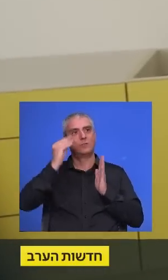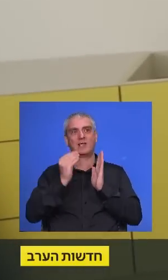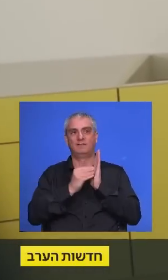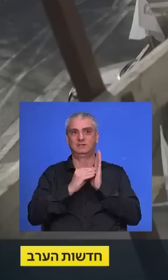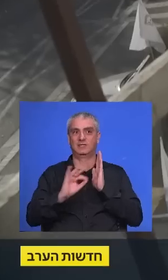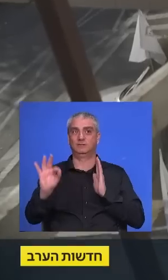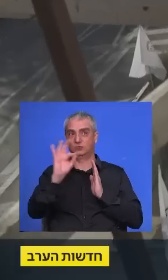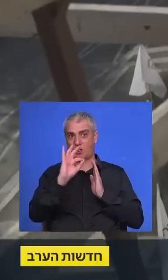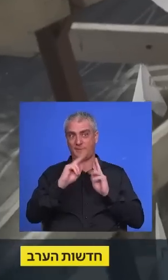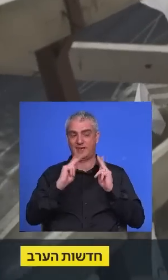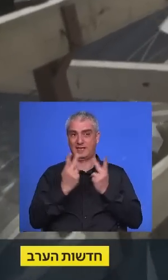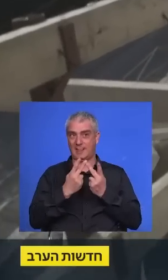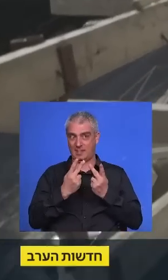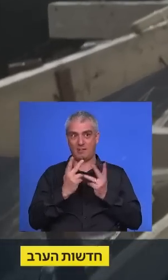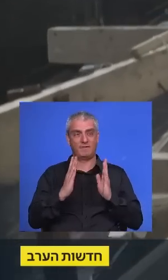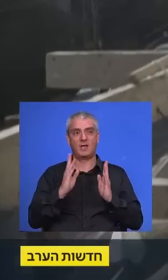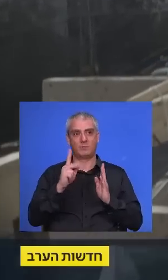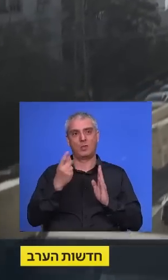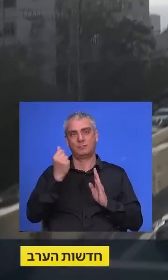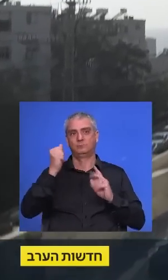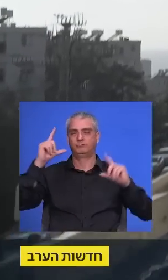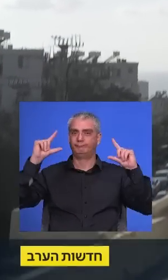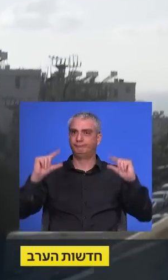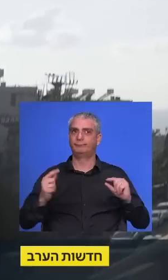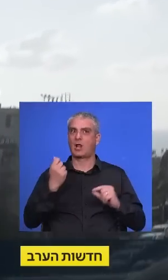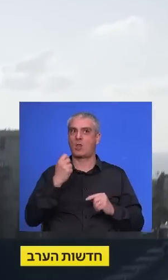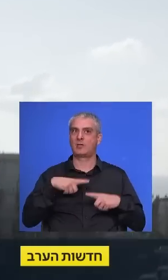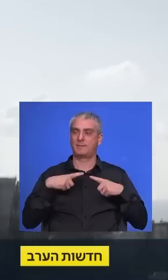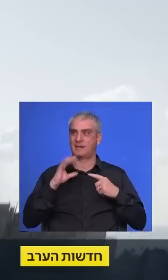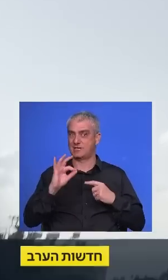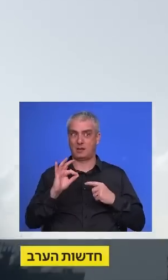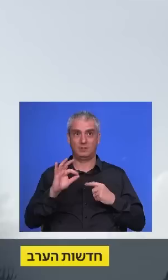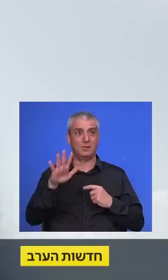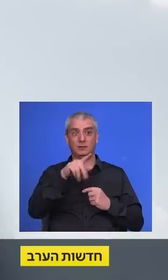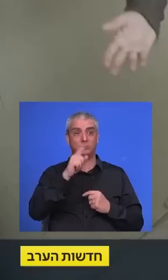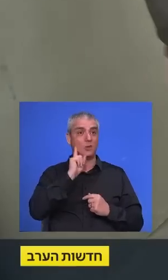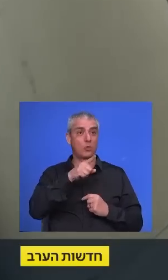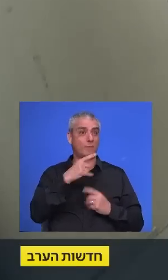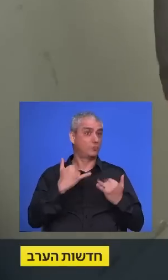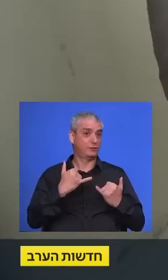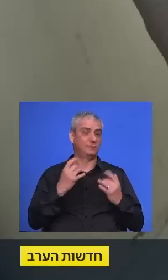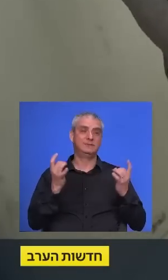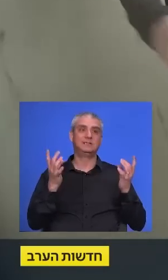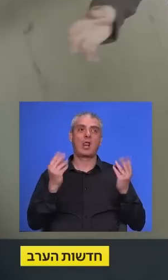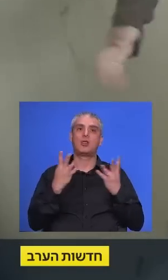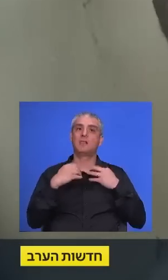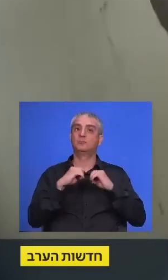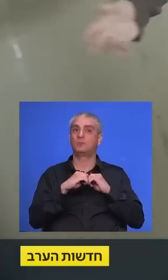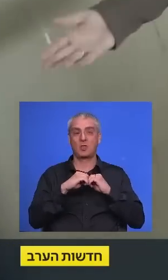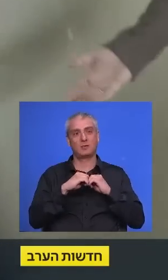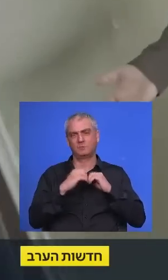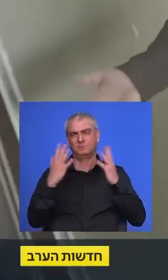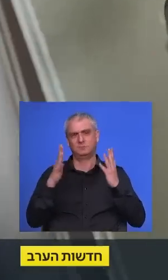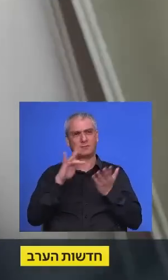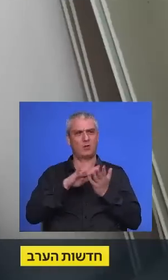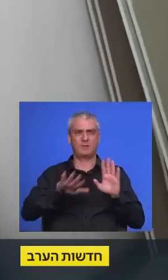שלהם כקהילה. וככה הם גם יכולים להוזיל את עלויות המחיה. לאזור הזה אנחנו כרגע קוראים סלון משפחות, אבל בגדול זה המקום